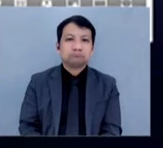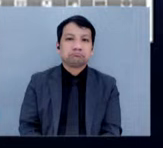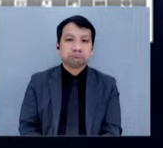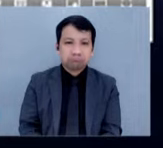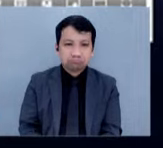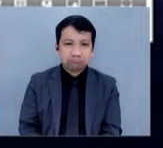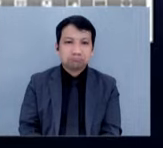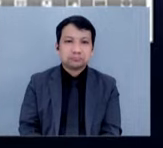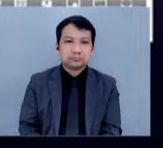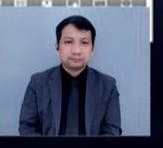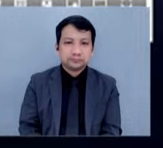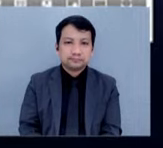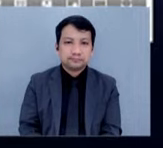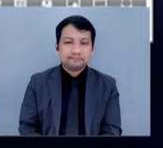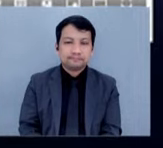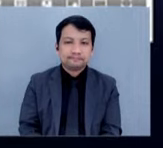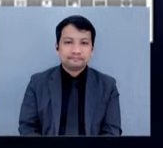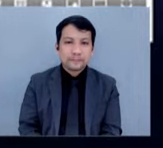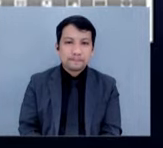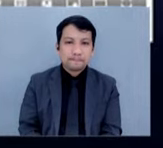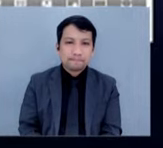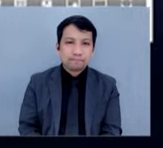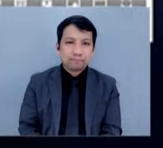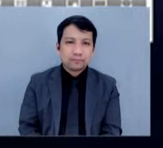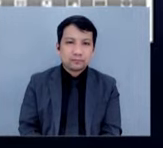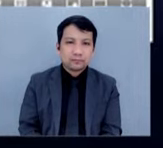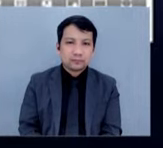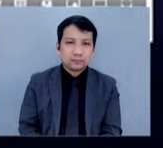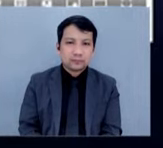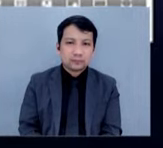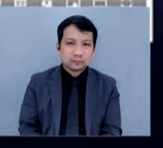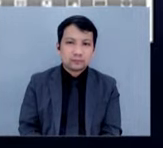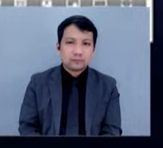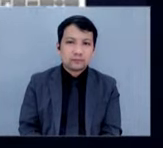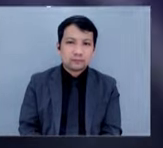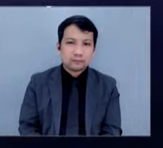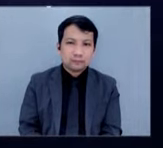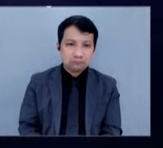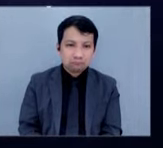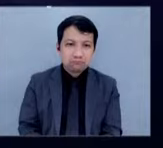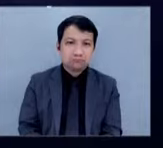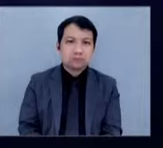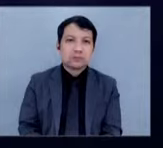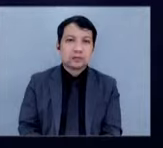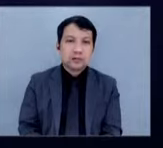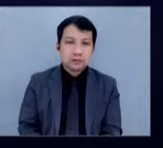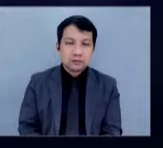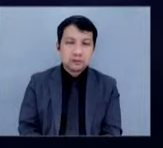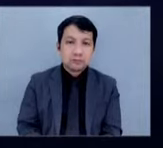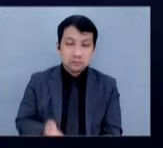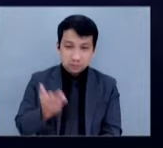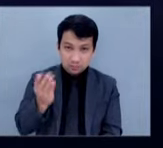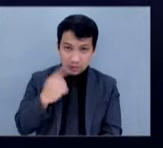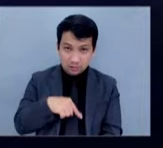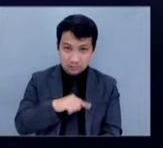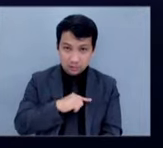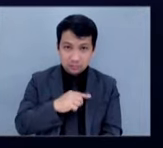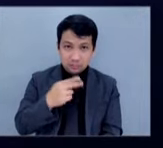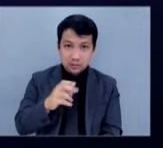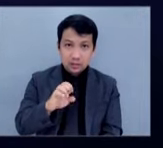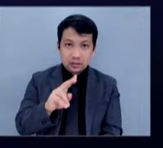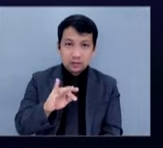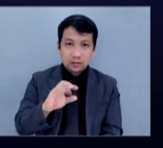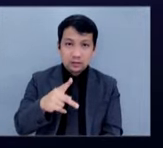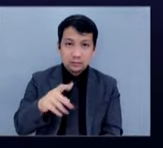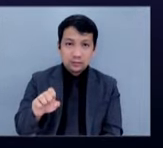Oh, if that's what it takes to learn a sweetheart of yours. Speaking of ENHYPEN, muli